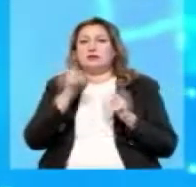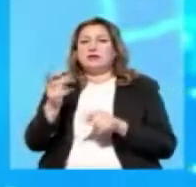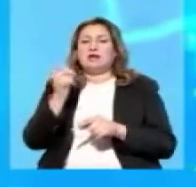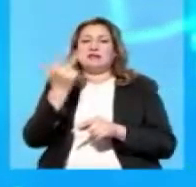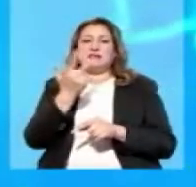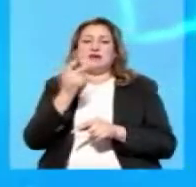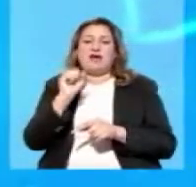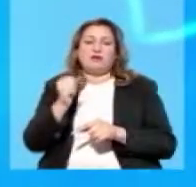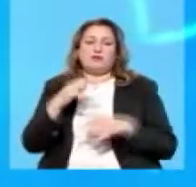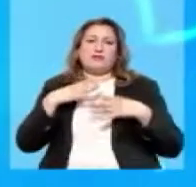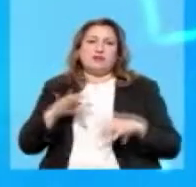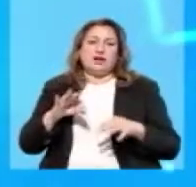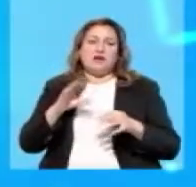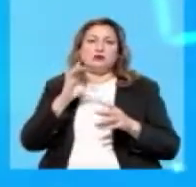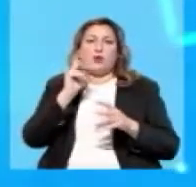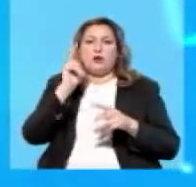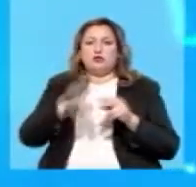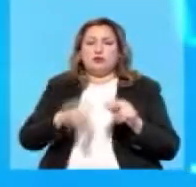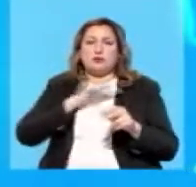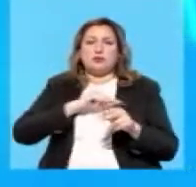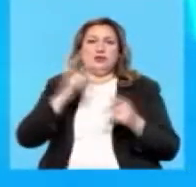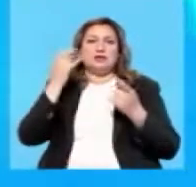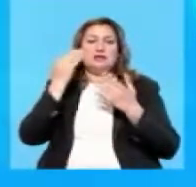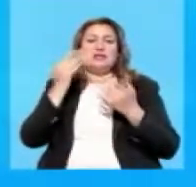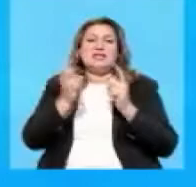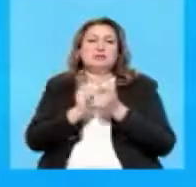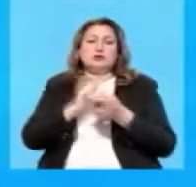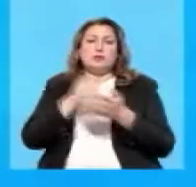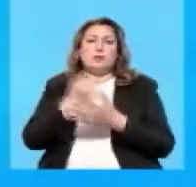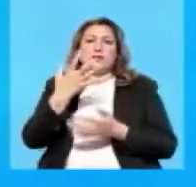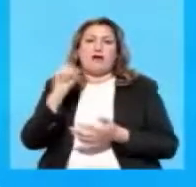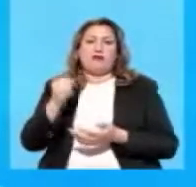августа. Предварительный срок окончания ремонтных работ не изменится до 15 августа.